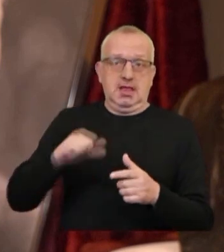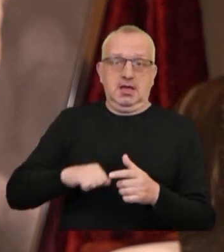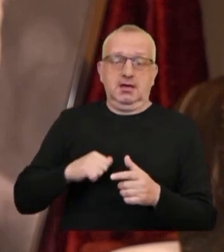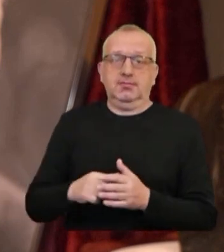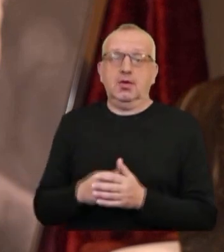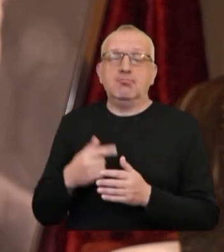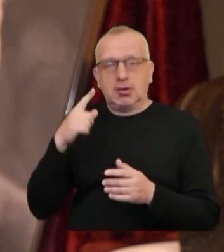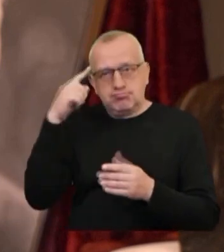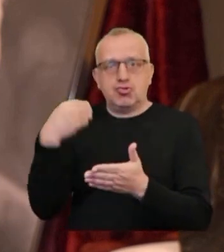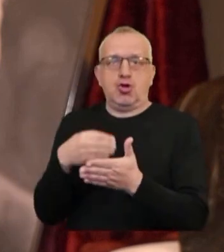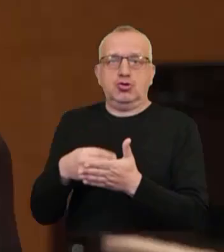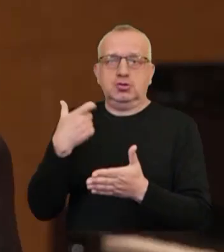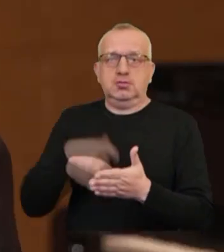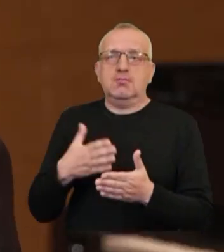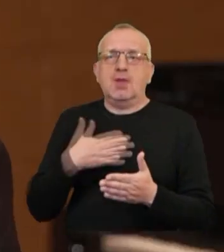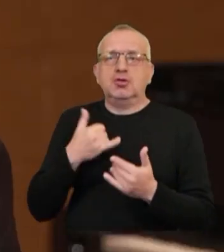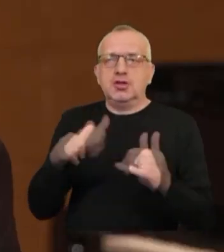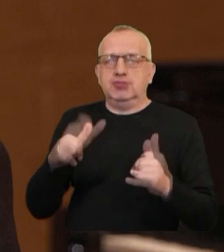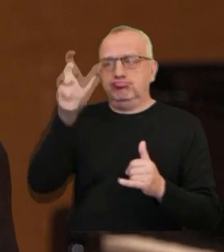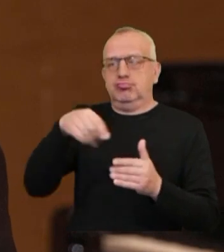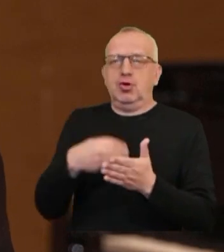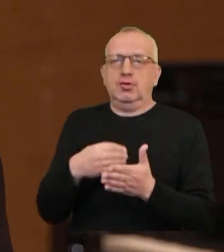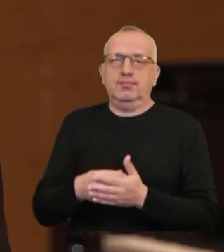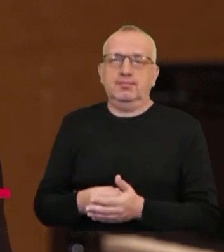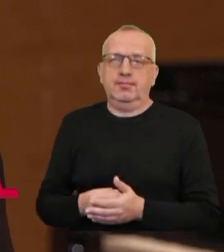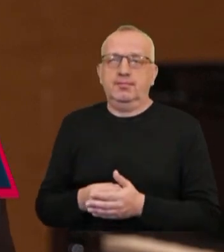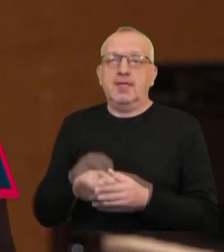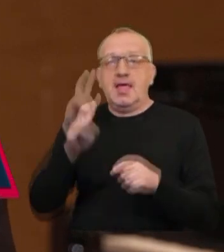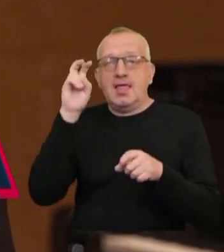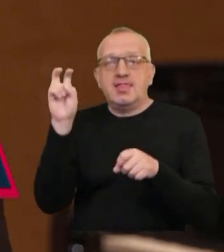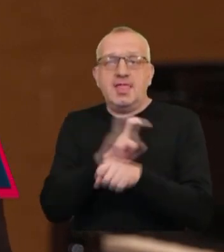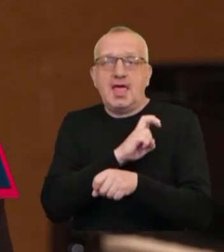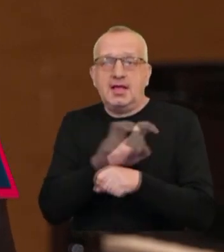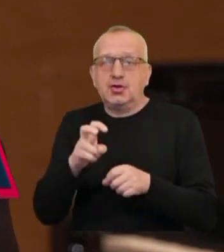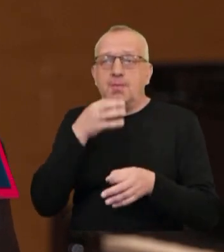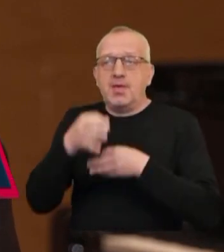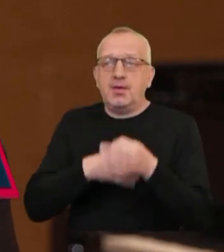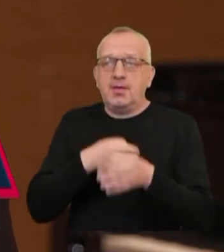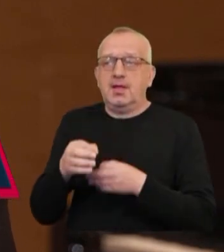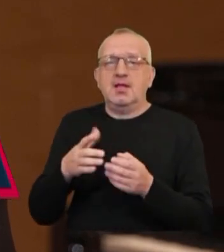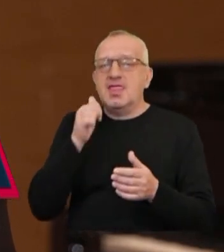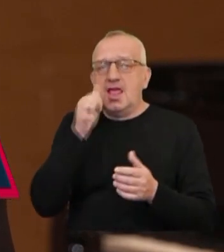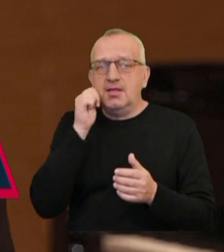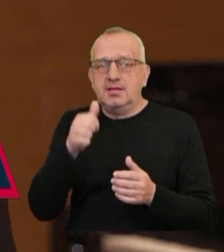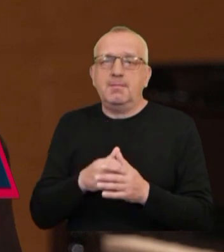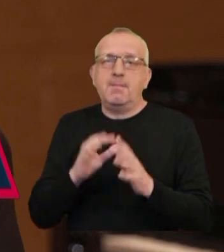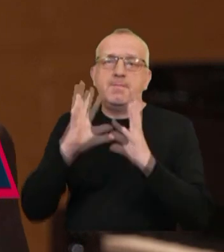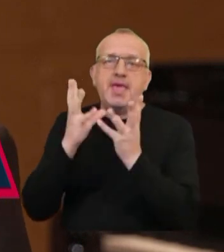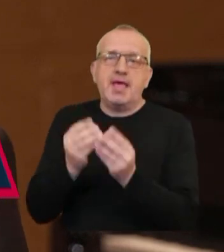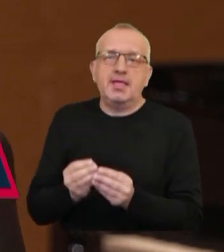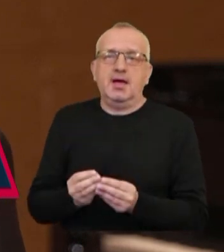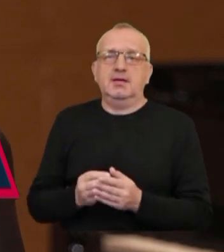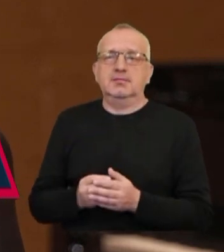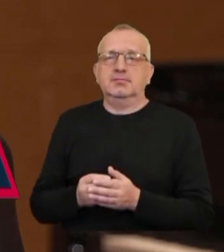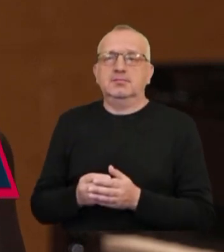mają ciebie inni ocenić. Technika śpiewania nienaganna, niecodzienna, piękna, belkantowa i